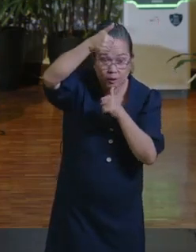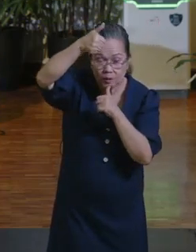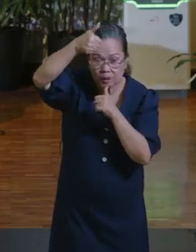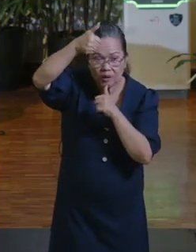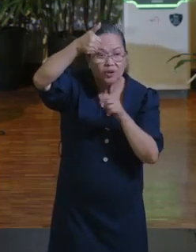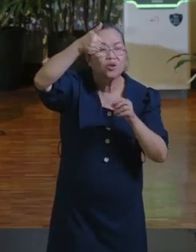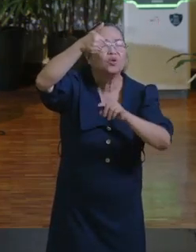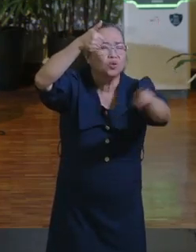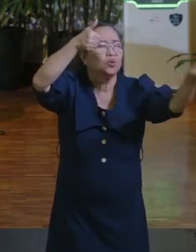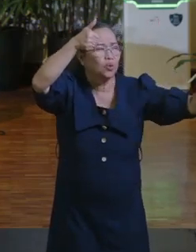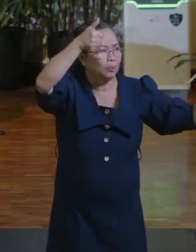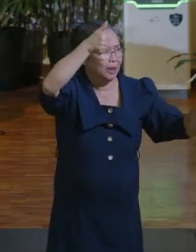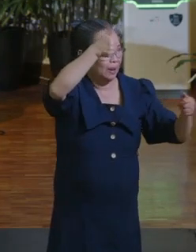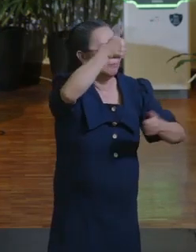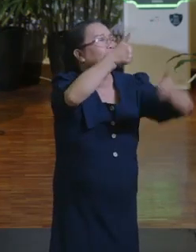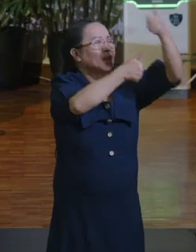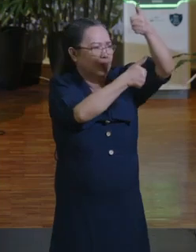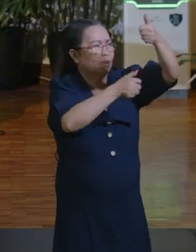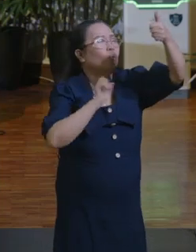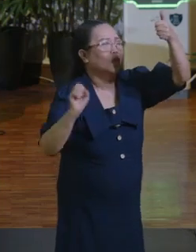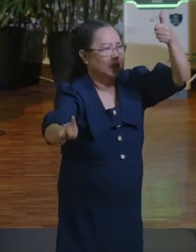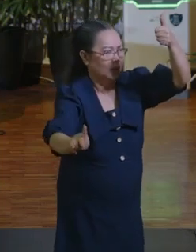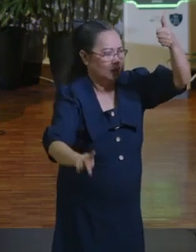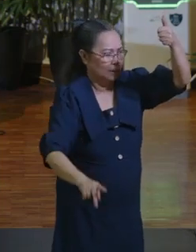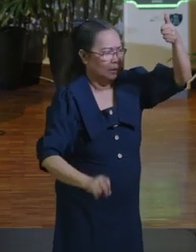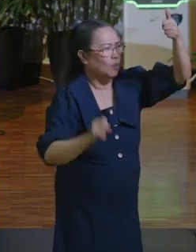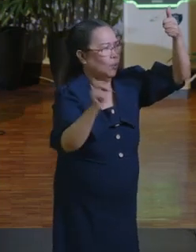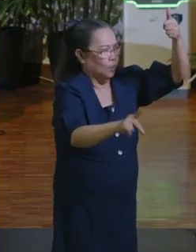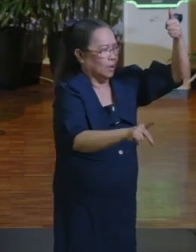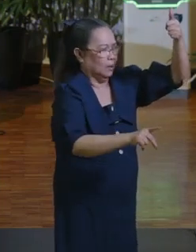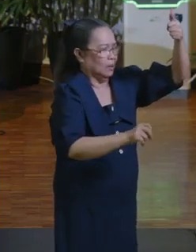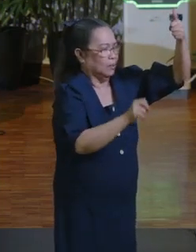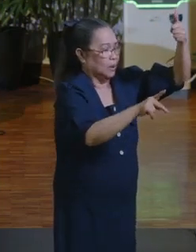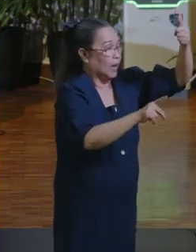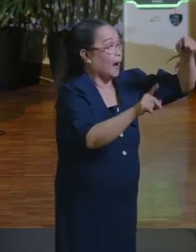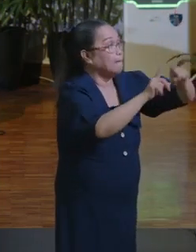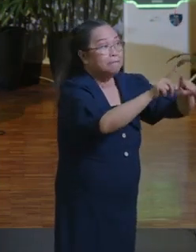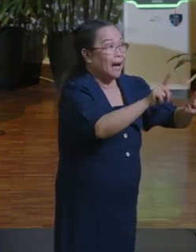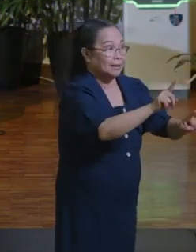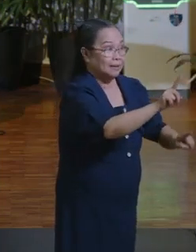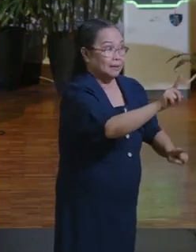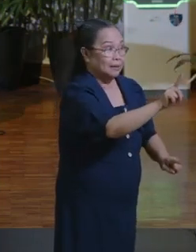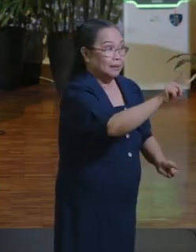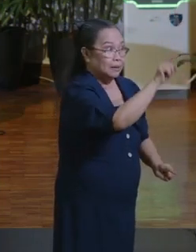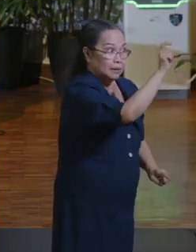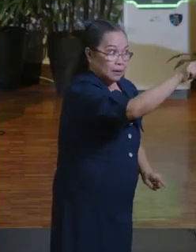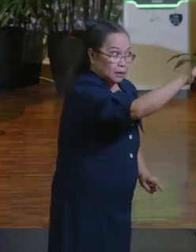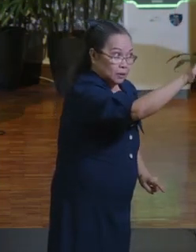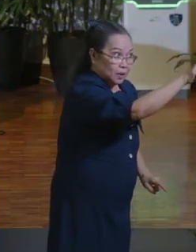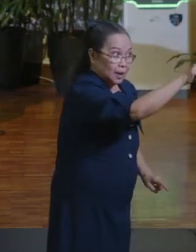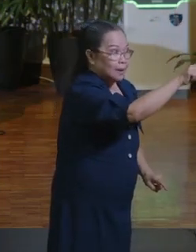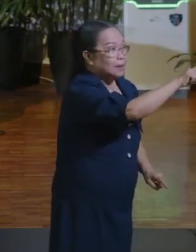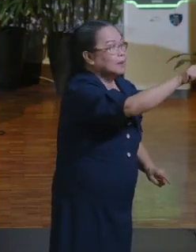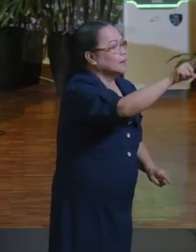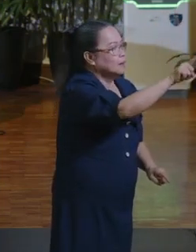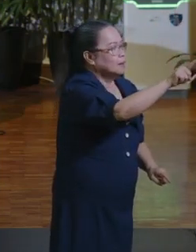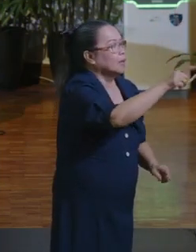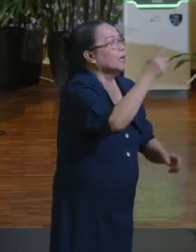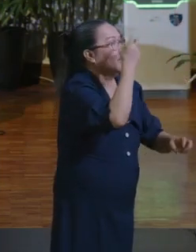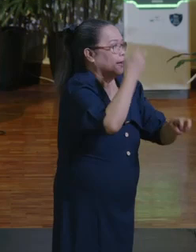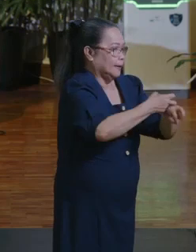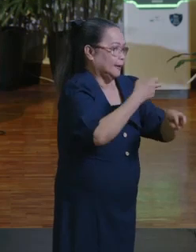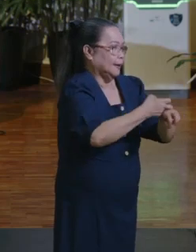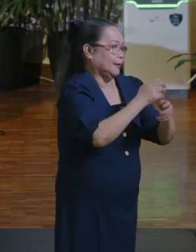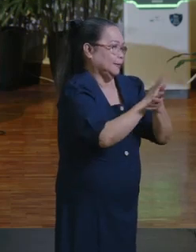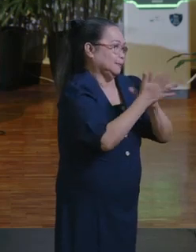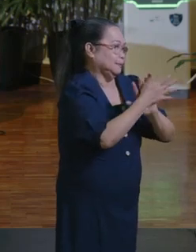ang mag-head. Kayo na lang ang mag-head. Utang na loob. Kayo na lang ang mag-head. Mahirap pong maging